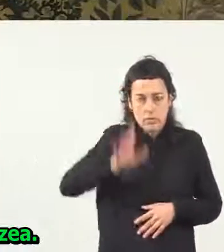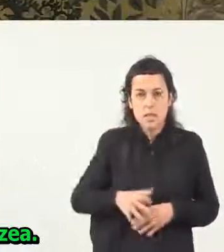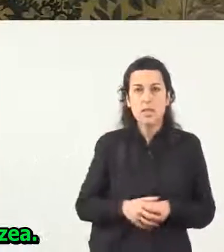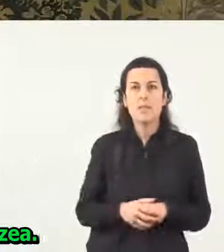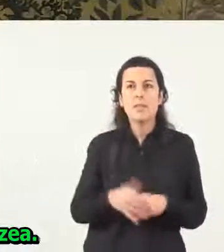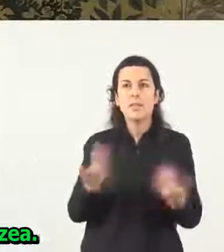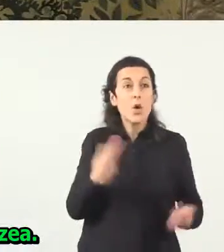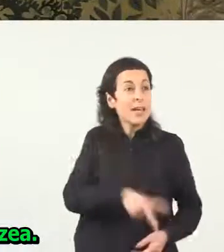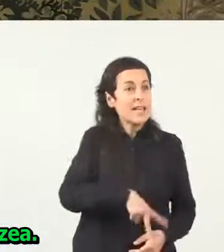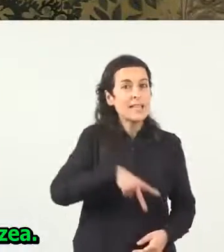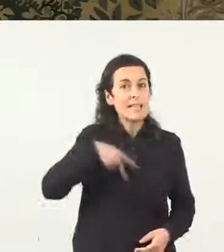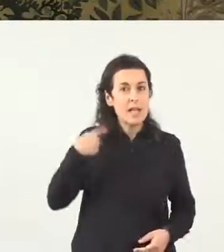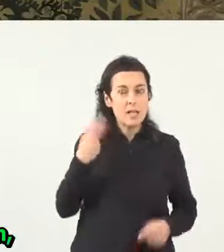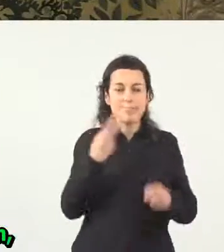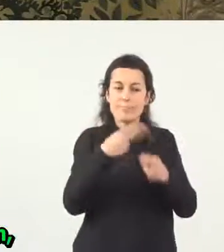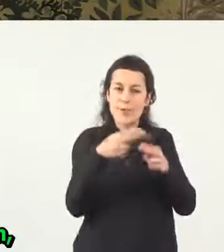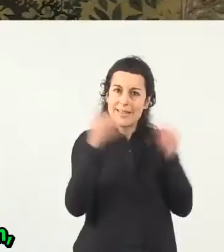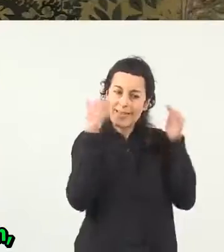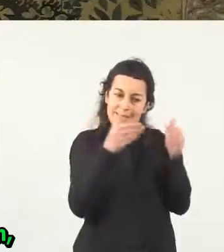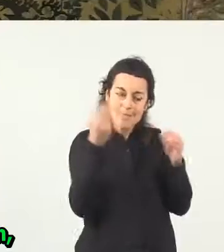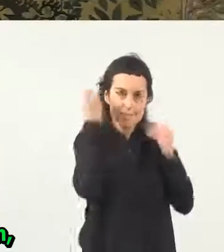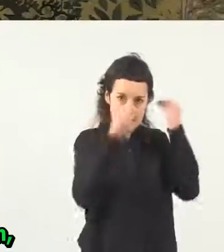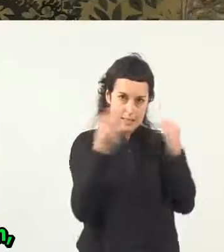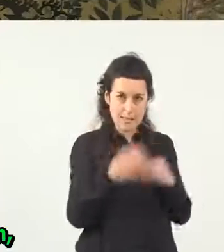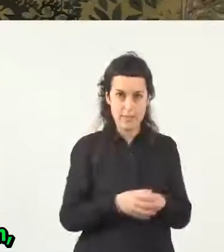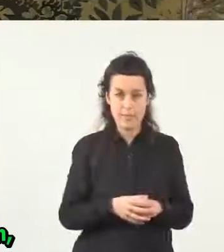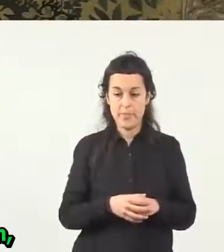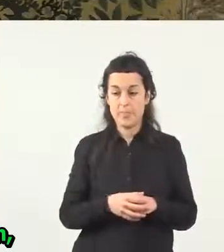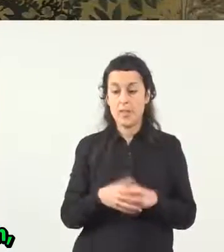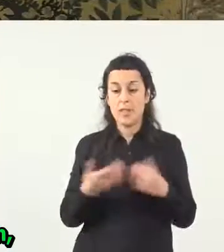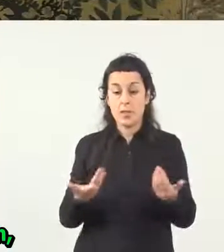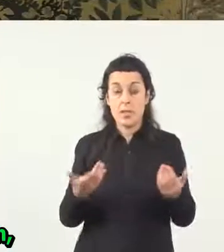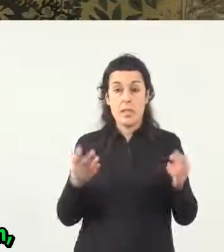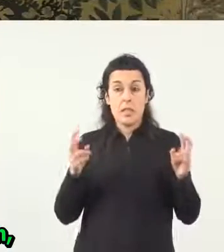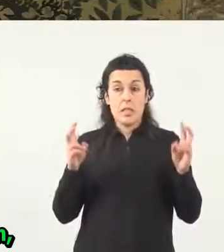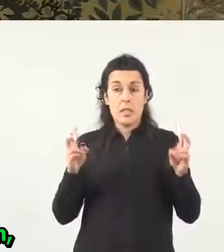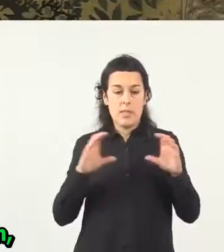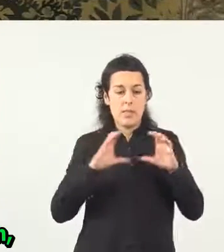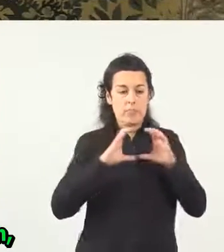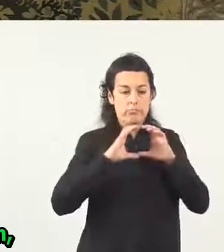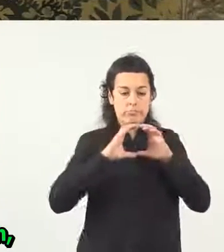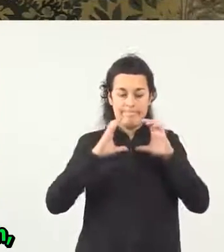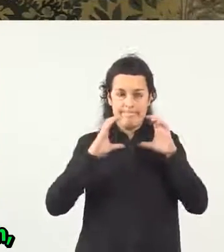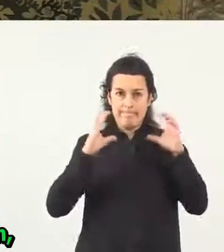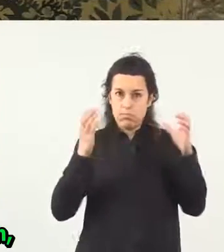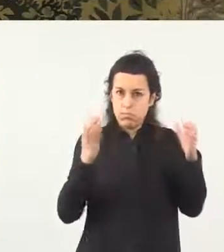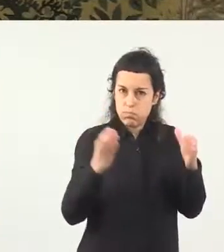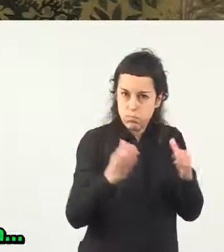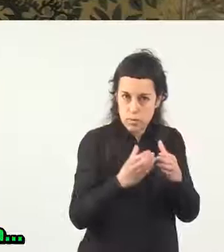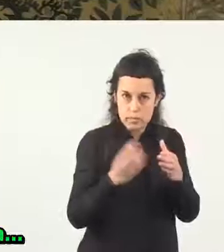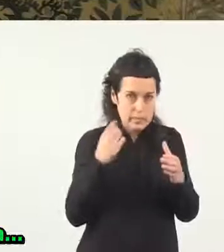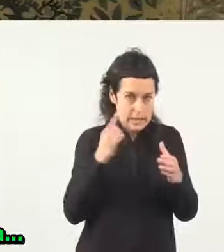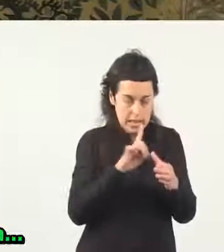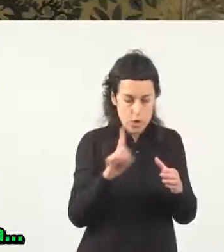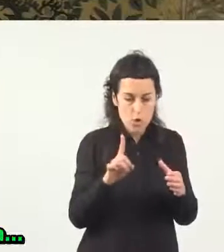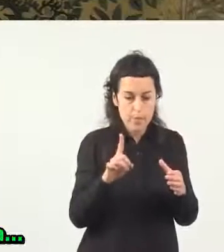politikan orokorrean horretaz pentsatzea. Bueno, zentzu horretan bebai, kolektiboa eta kolektibotasuna ez galtzeko zerean,